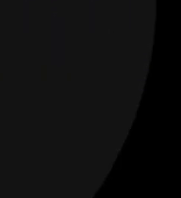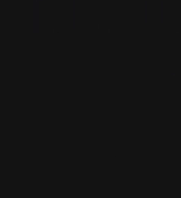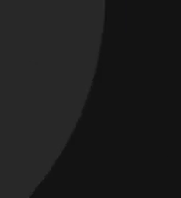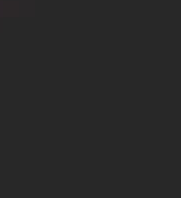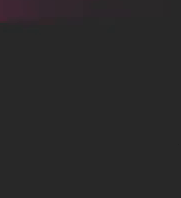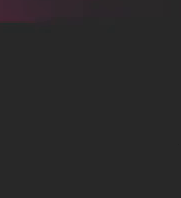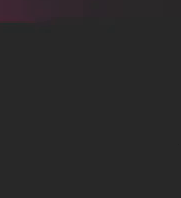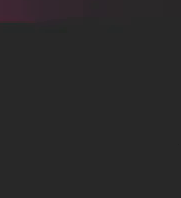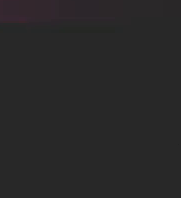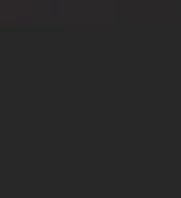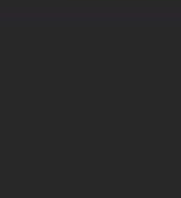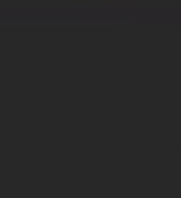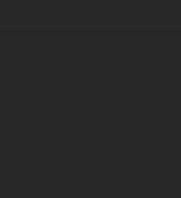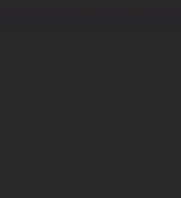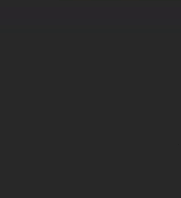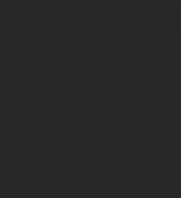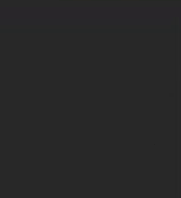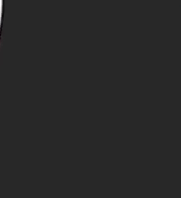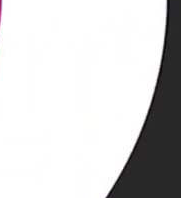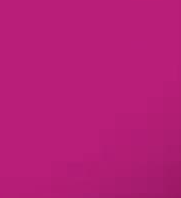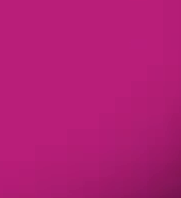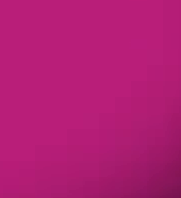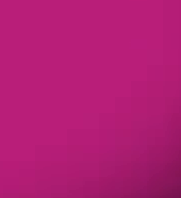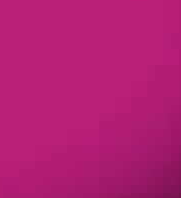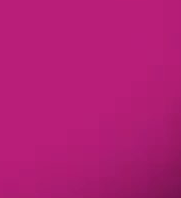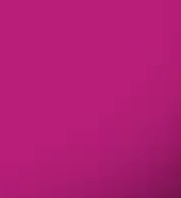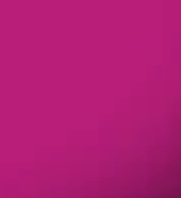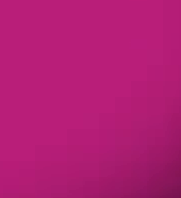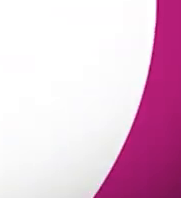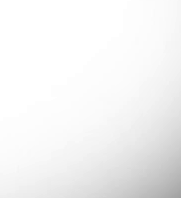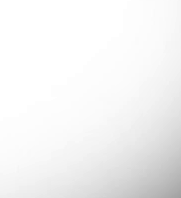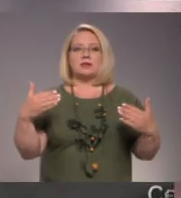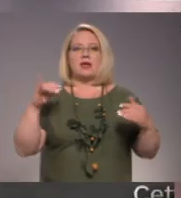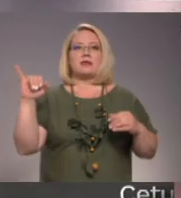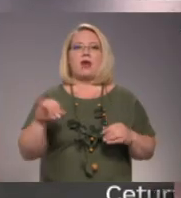Re! Viss ēters ir te!